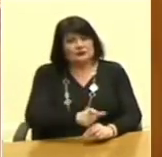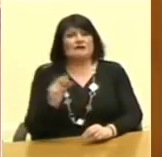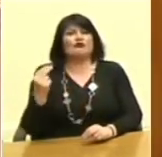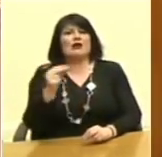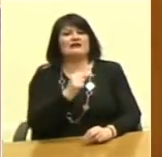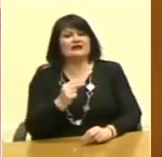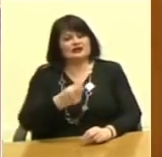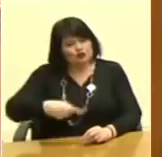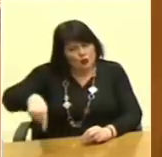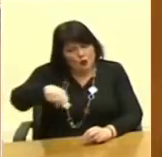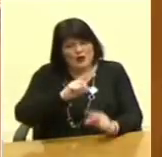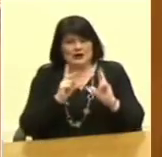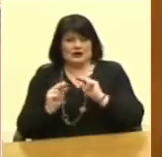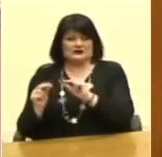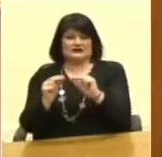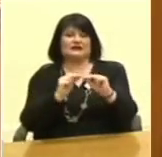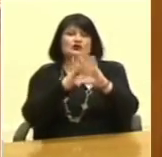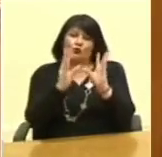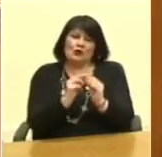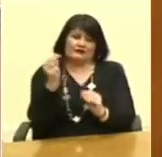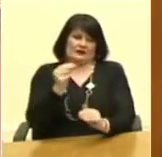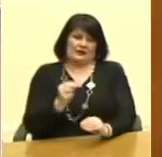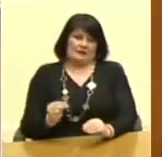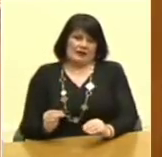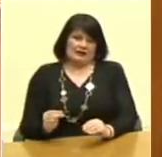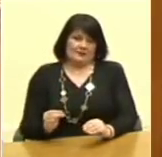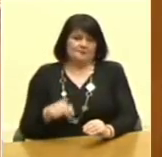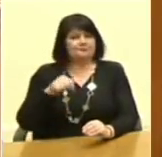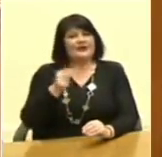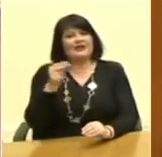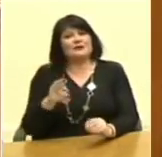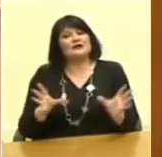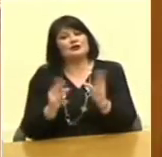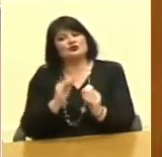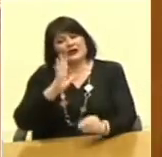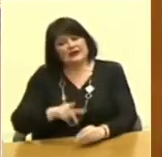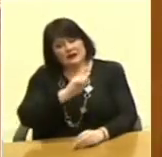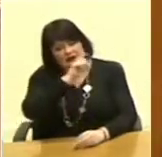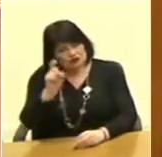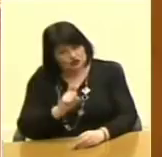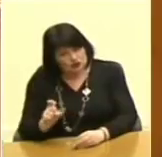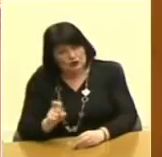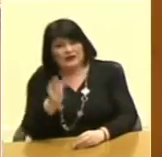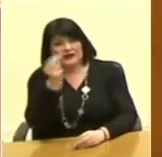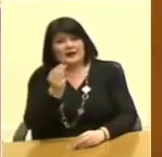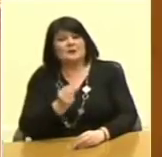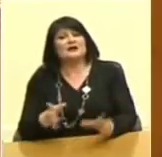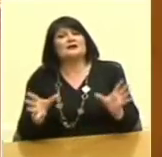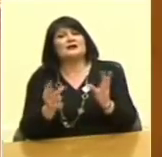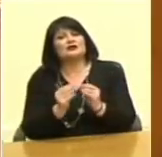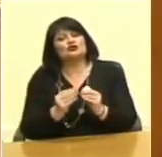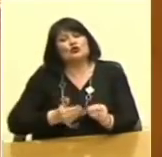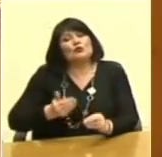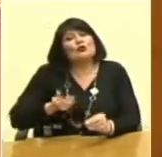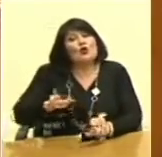το σώμα να συζητήσουμε για όλα αυτά τα θέματα. Θέματα που αφορούν την καθημερινότητα των πολιτών, θέματα που αφορούν την προοπτική